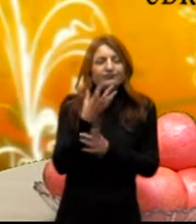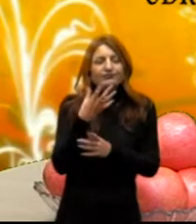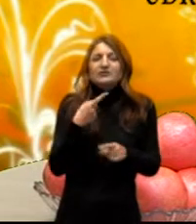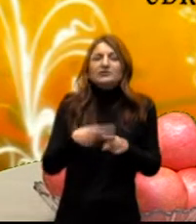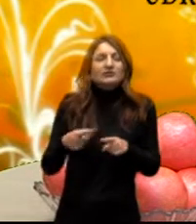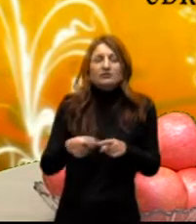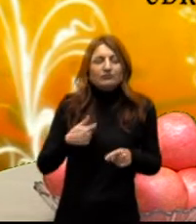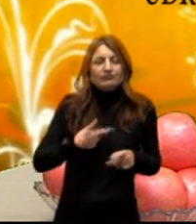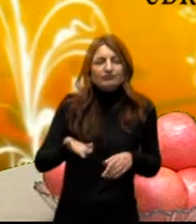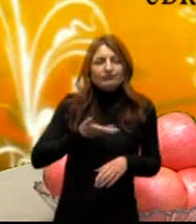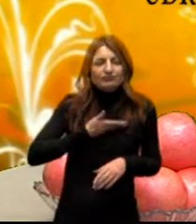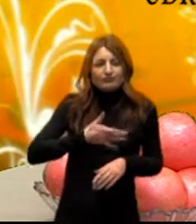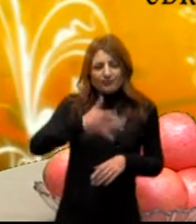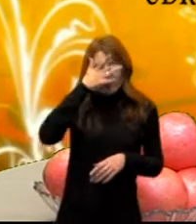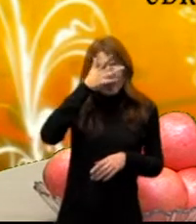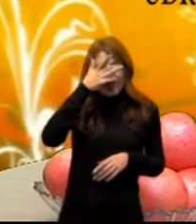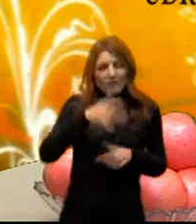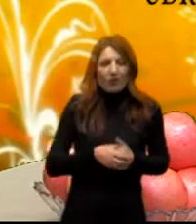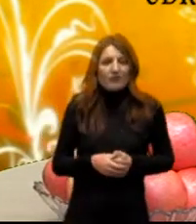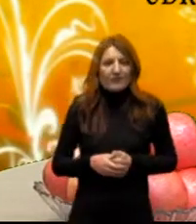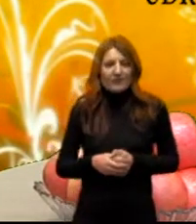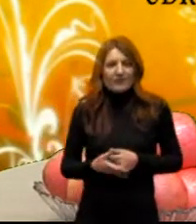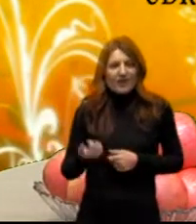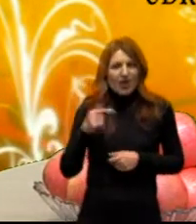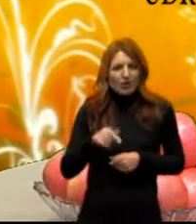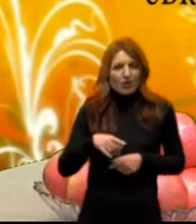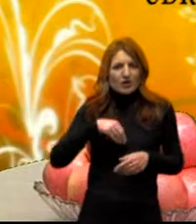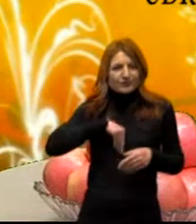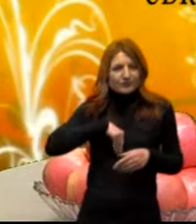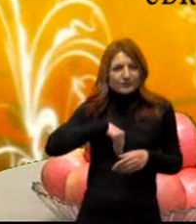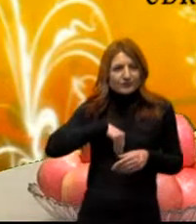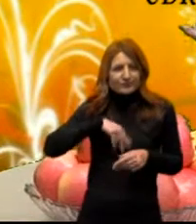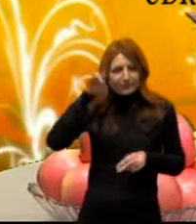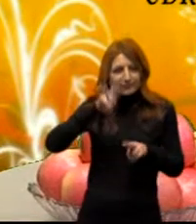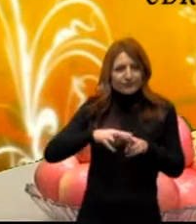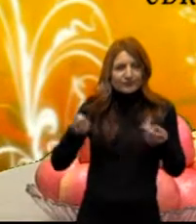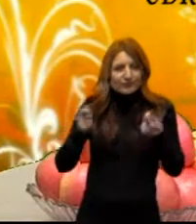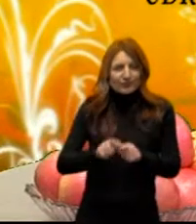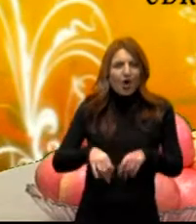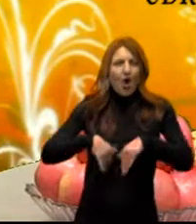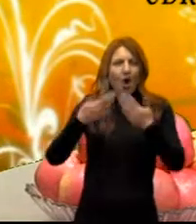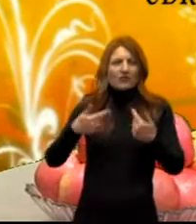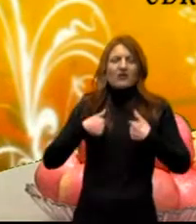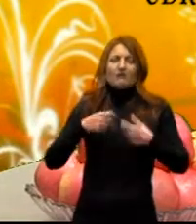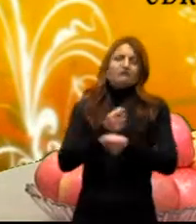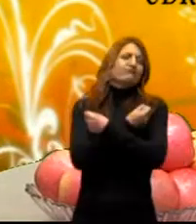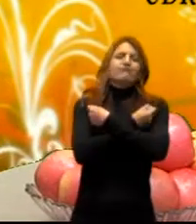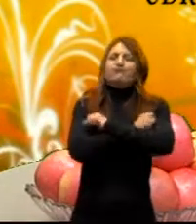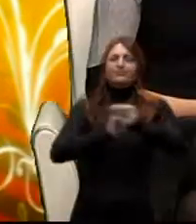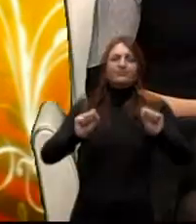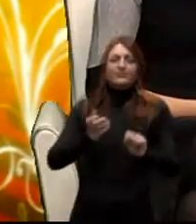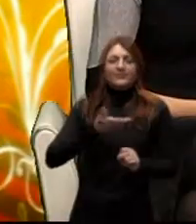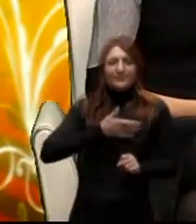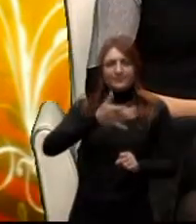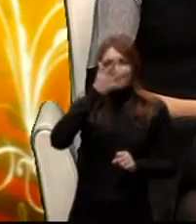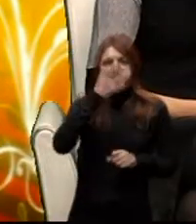čega nastaje. Da li mi nosimo nju u svojoj odluci nekoj unutarnjoj i onda ona bukne u glavobolju? Pa